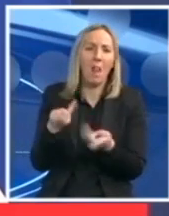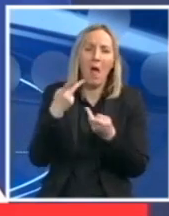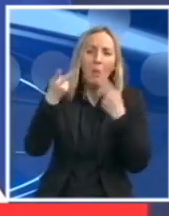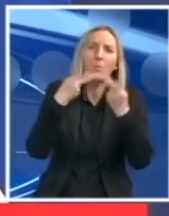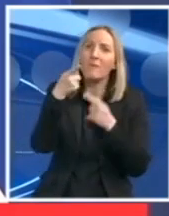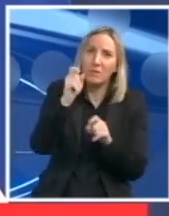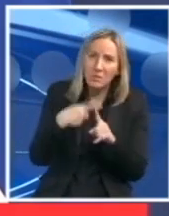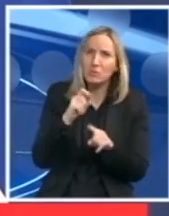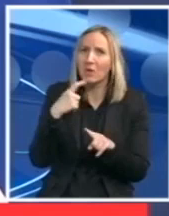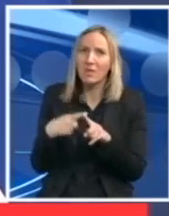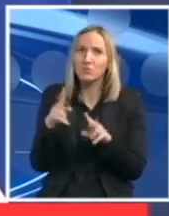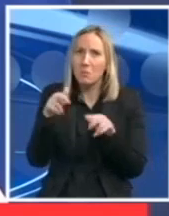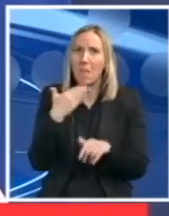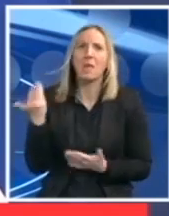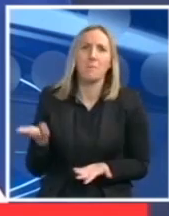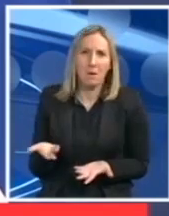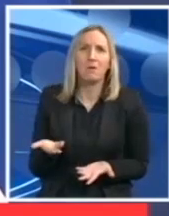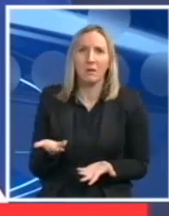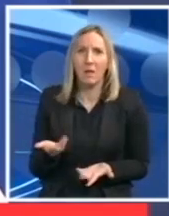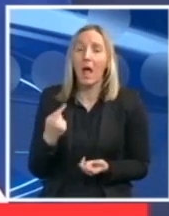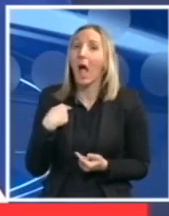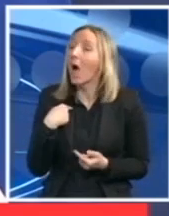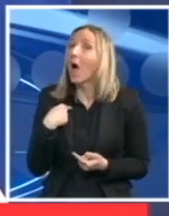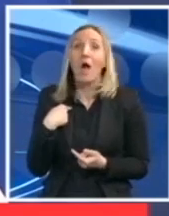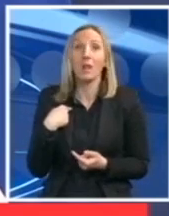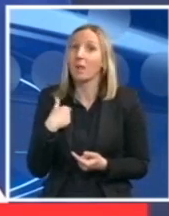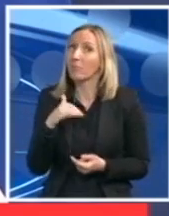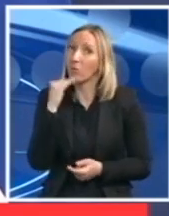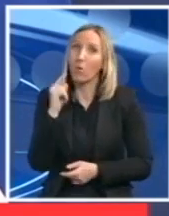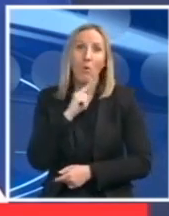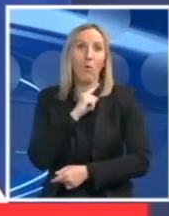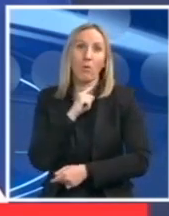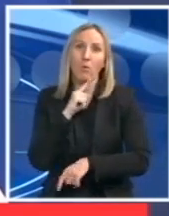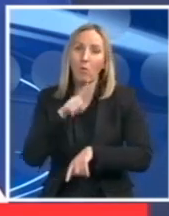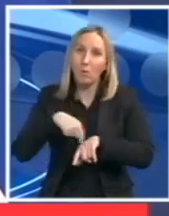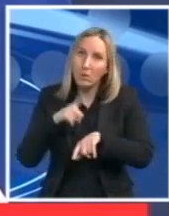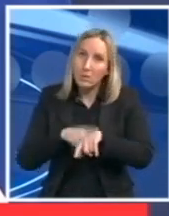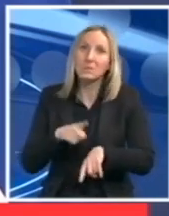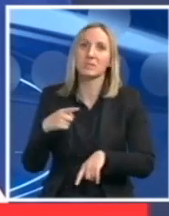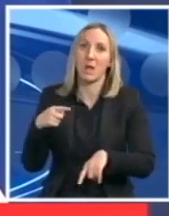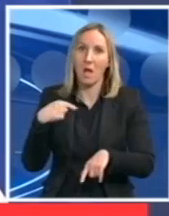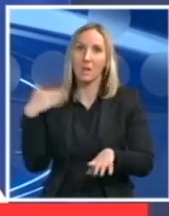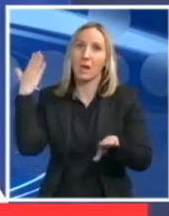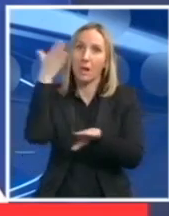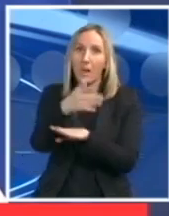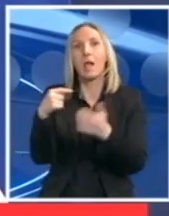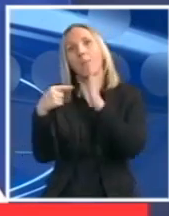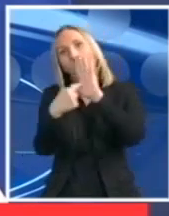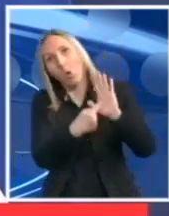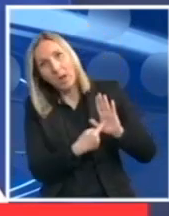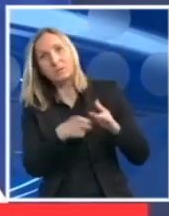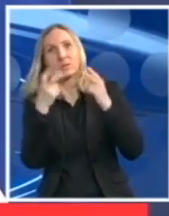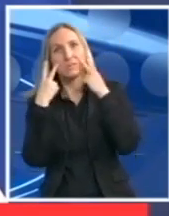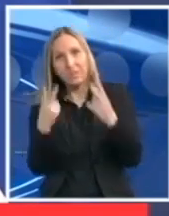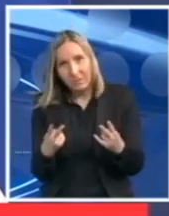lako proverljivo i to je nama potrošilo određenom broju osoba par sati da se odlazi, da se pokazuje, da se